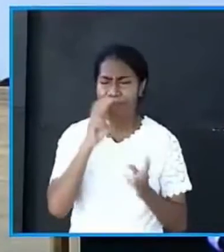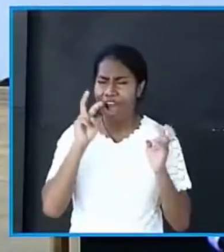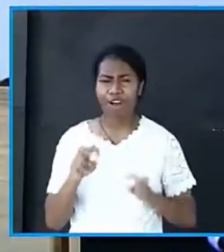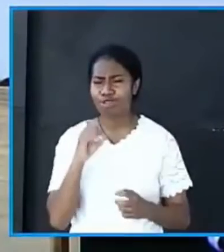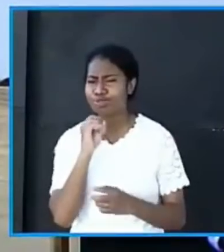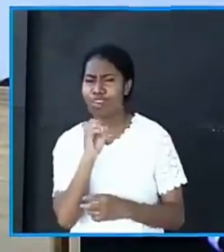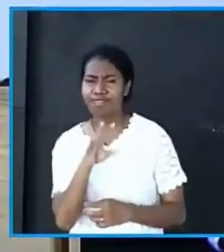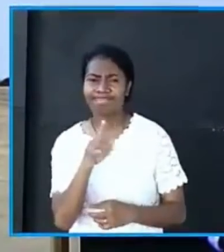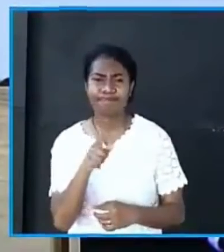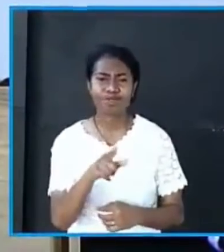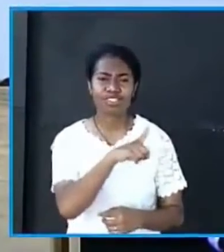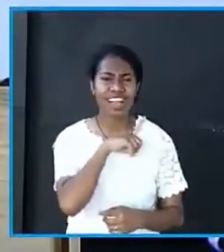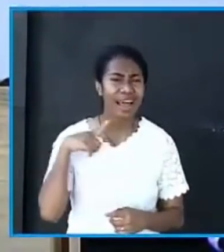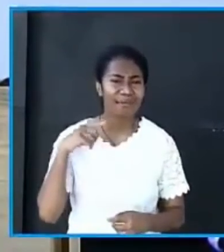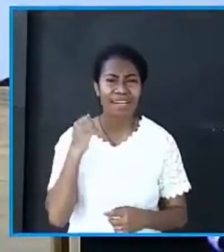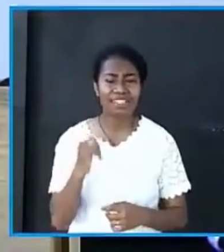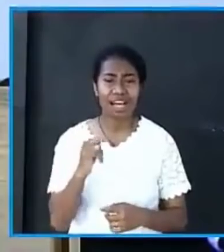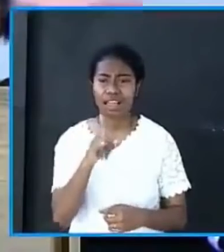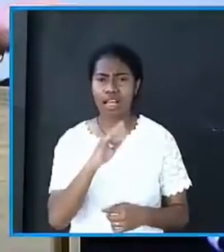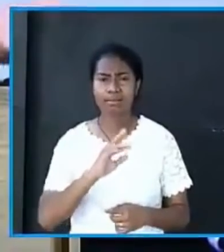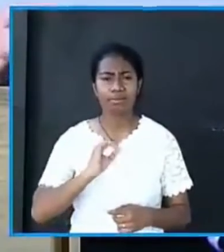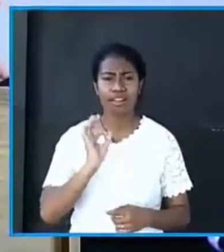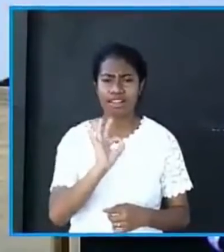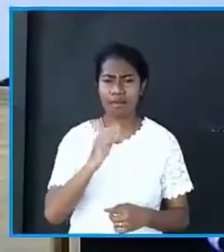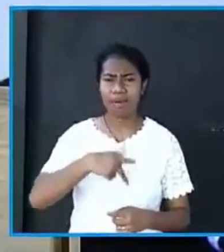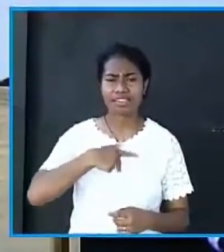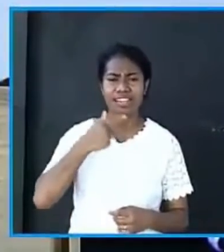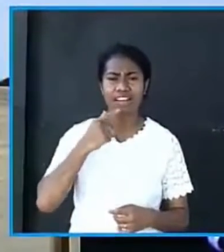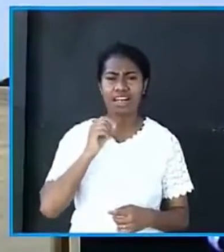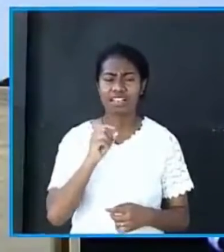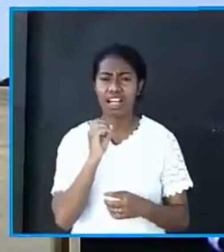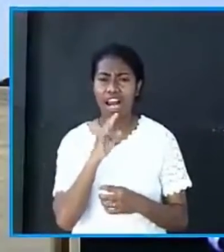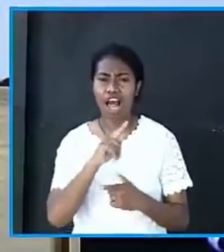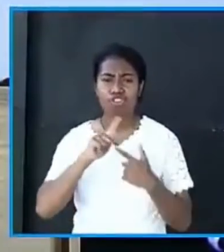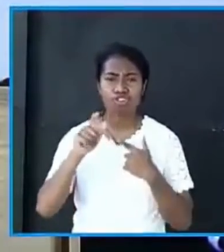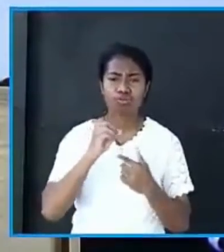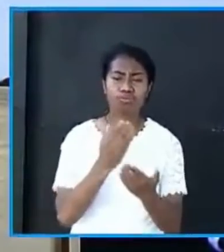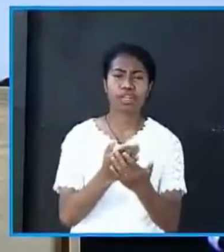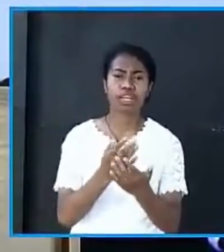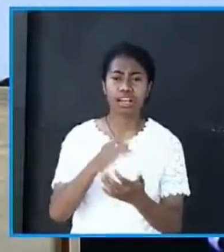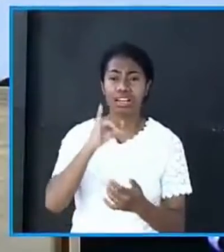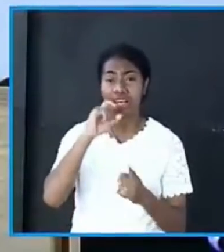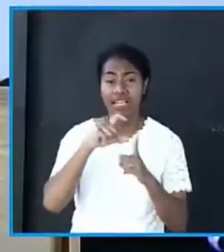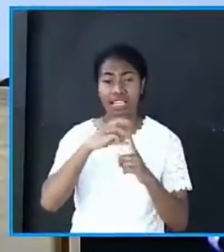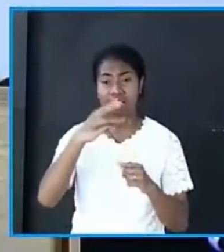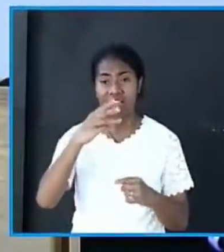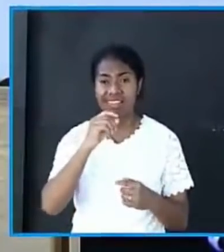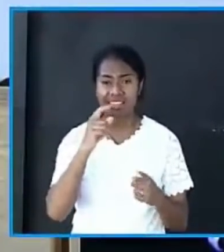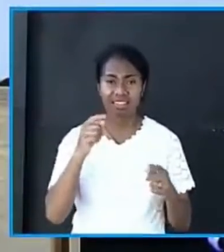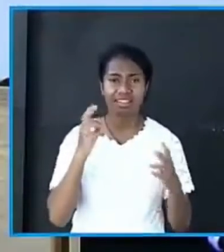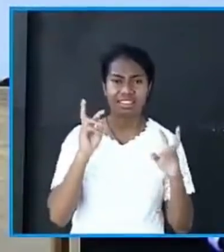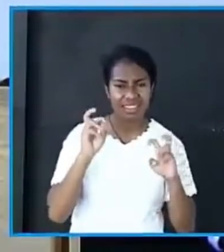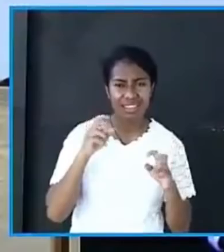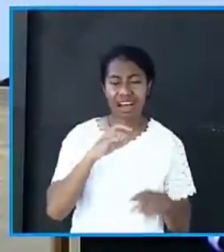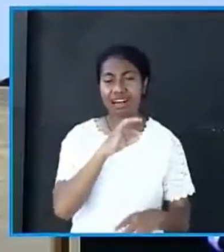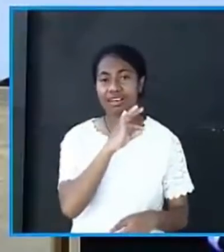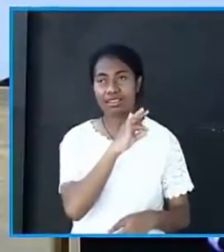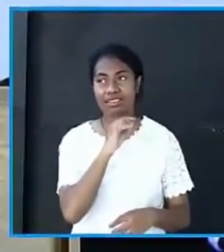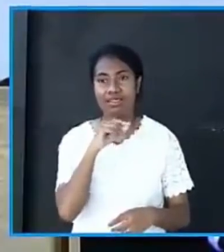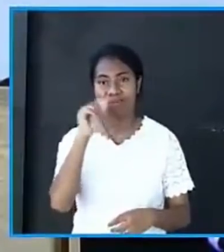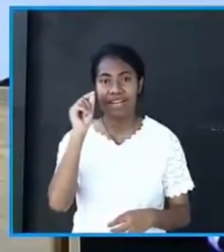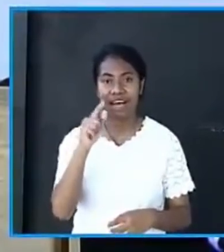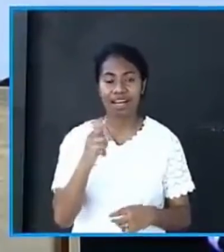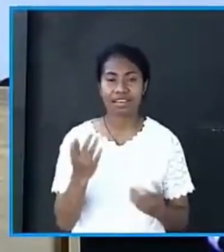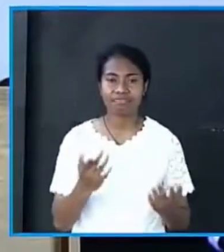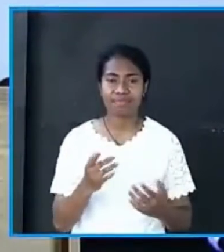selamanya tanpa sadar dia mengungkapkan sebuah ide tentang kekekalan yang sebenarnya ada di dalam hati